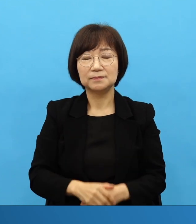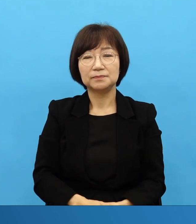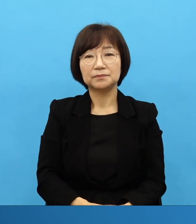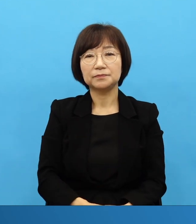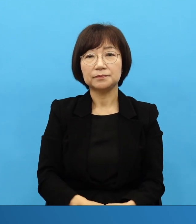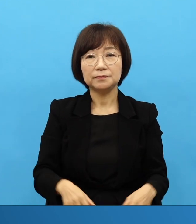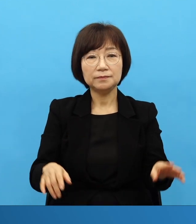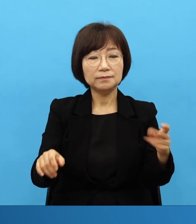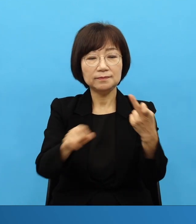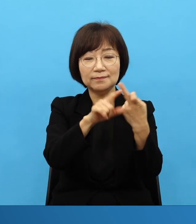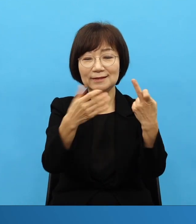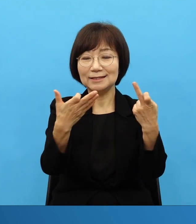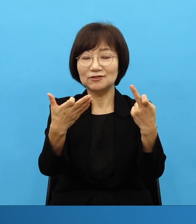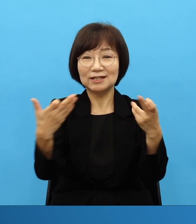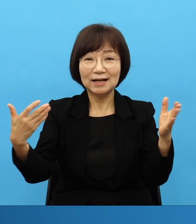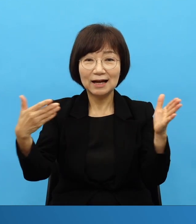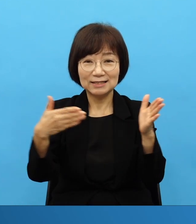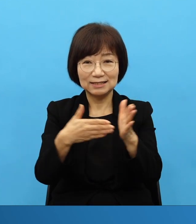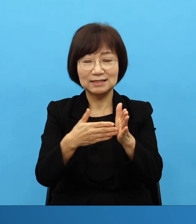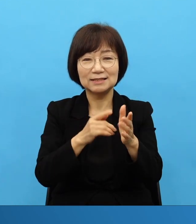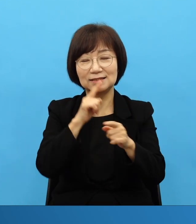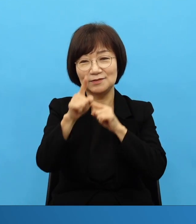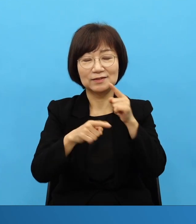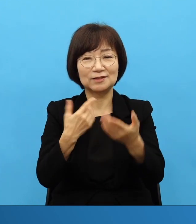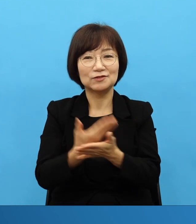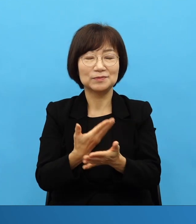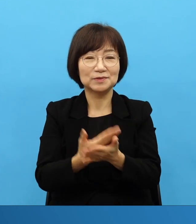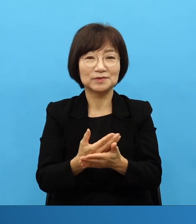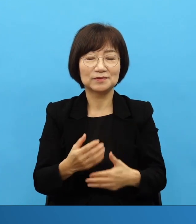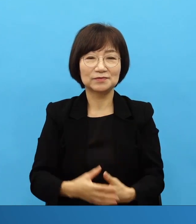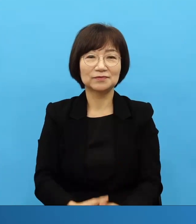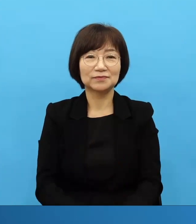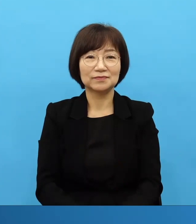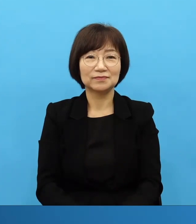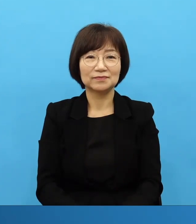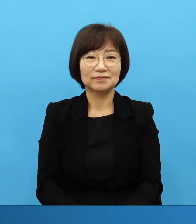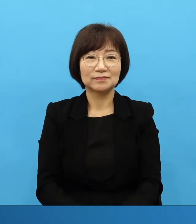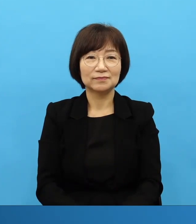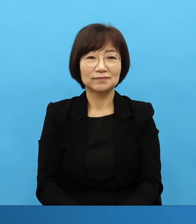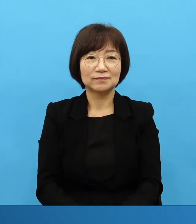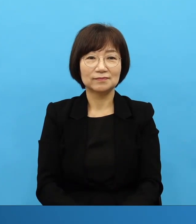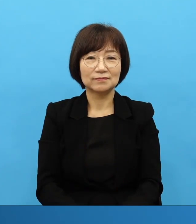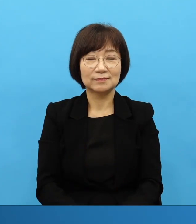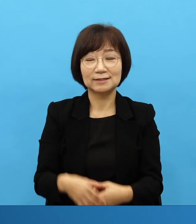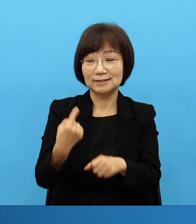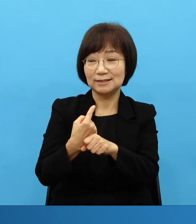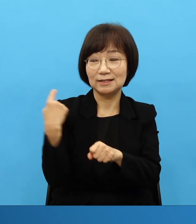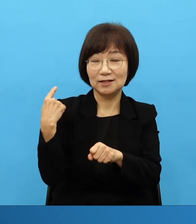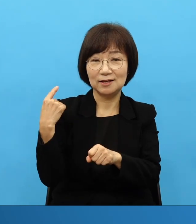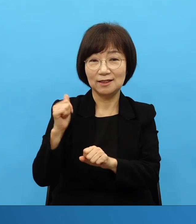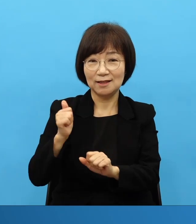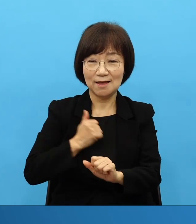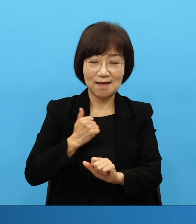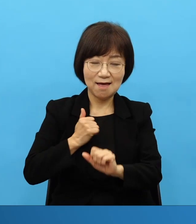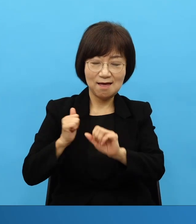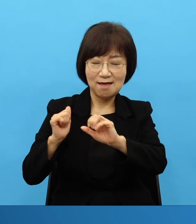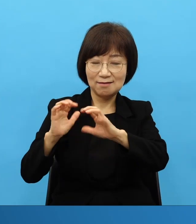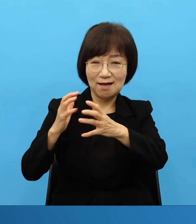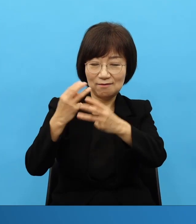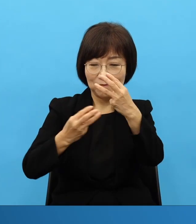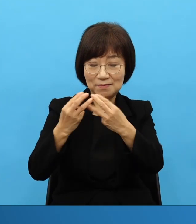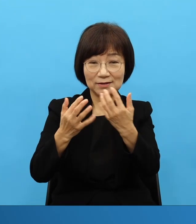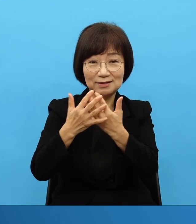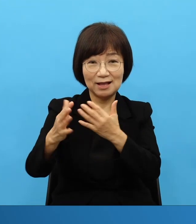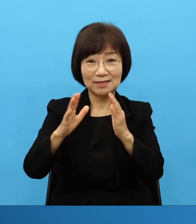오는 19일까지 위아.kr에서 등록받습니다. 한편 작년 캐나다 랩넌트 대회는